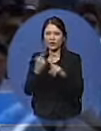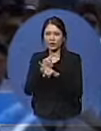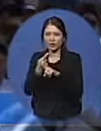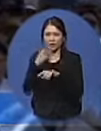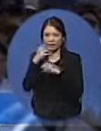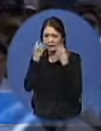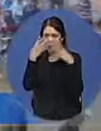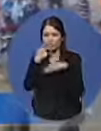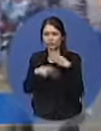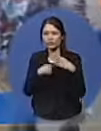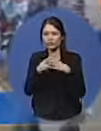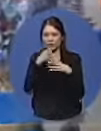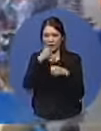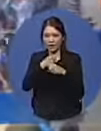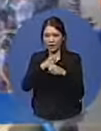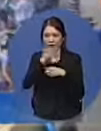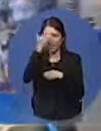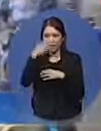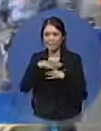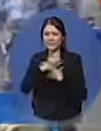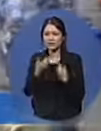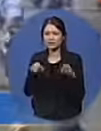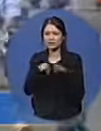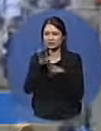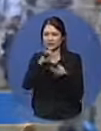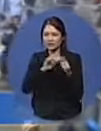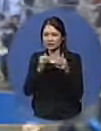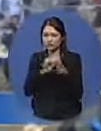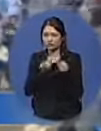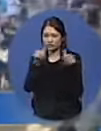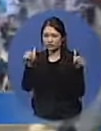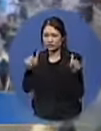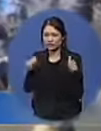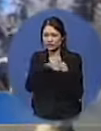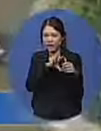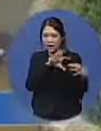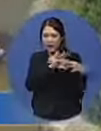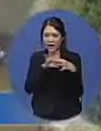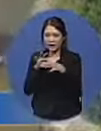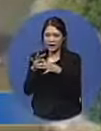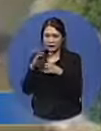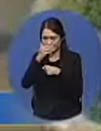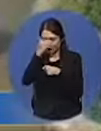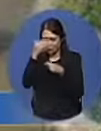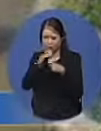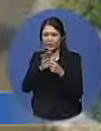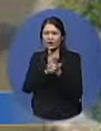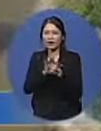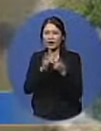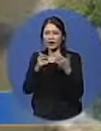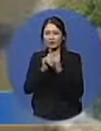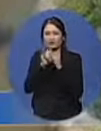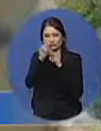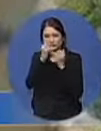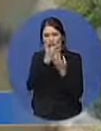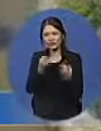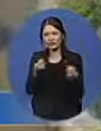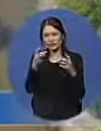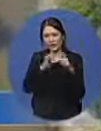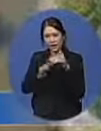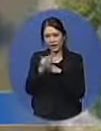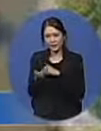프로그램 신설과 관광객 편의시설 확충, 주변 관광지와 연계한 볼거리 제공 등으로 우수축제로 한